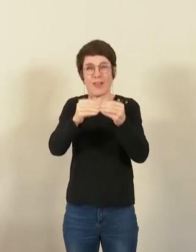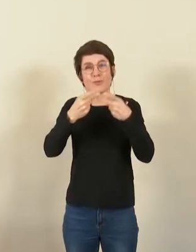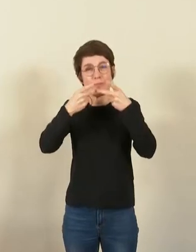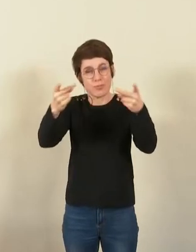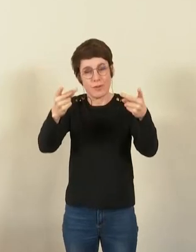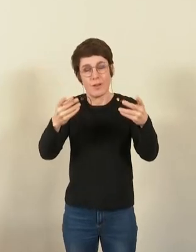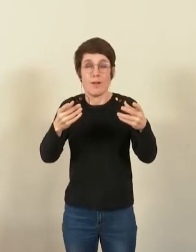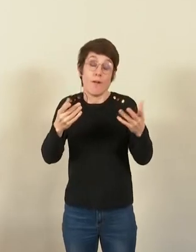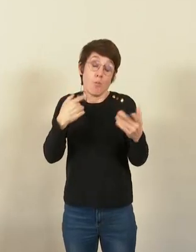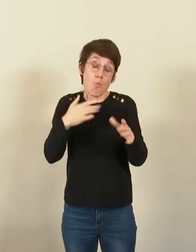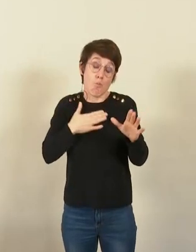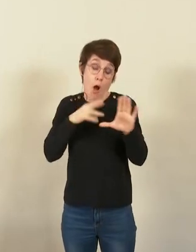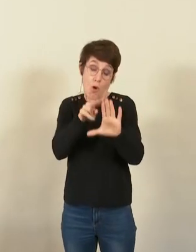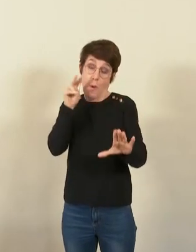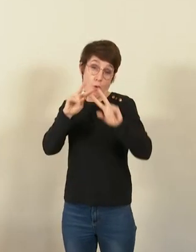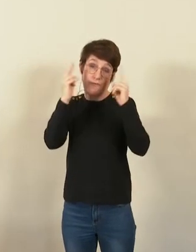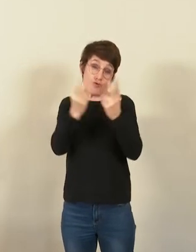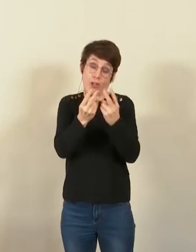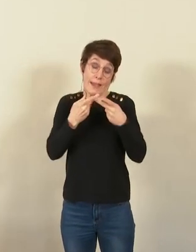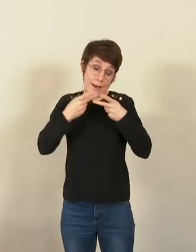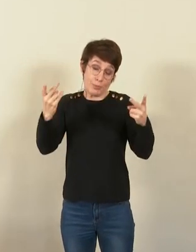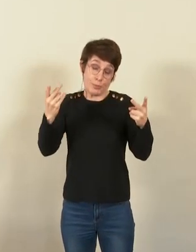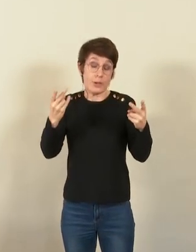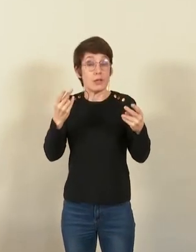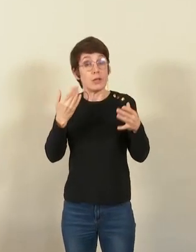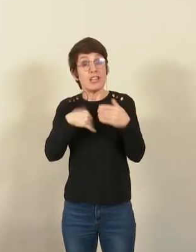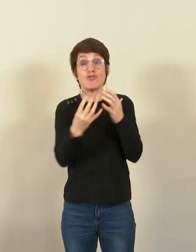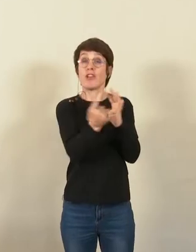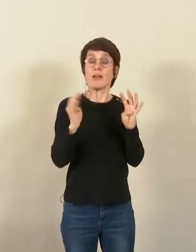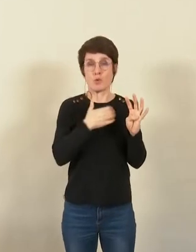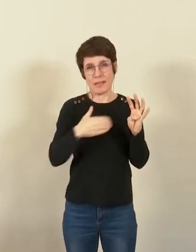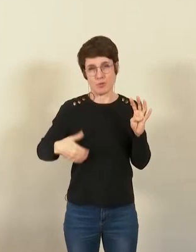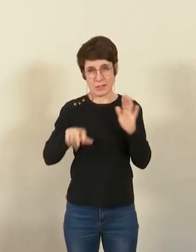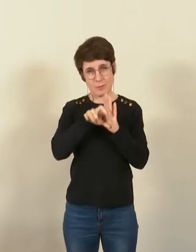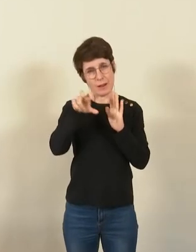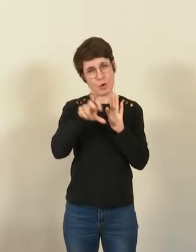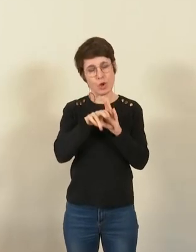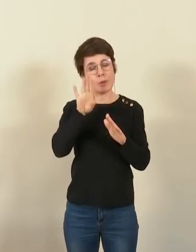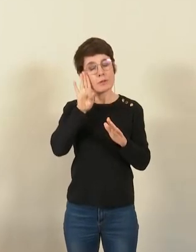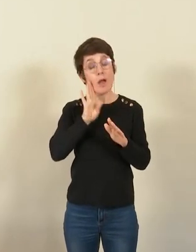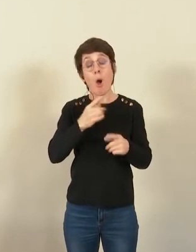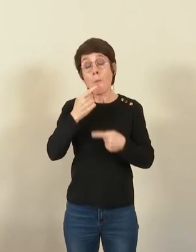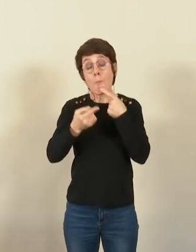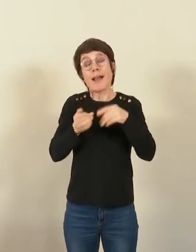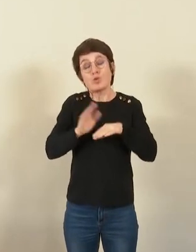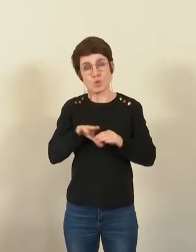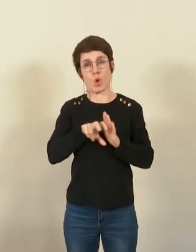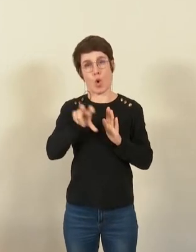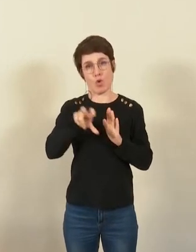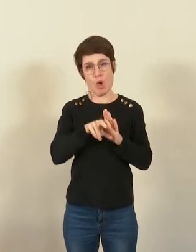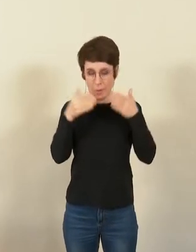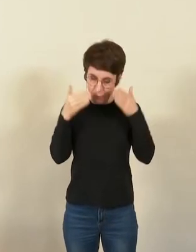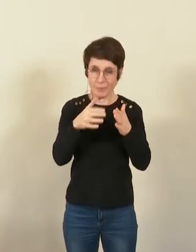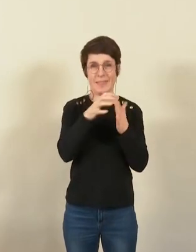voilà je veux dire au conseil municipal de Grenoble tâchons de parler de Grenoble et des délibérations et